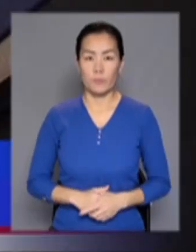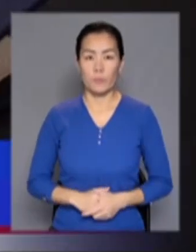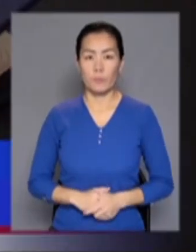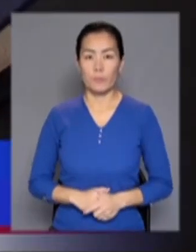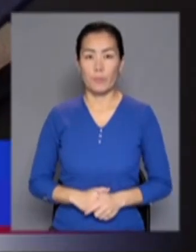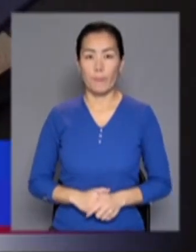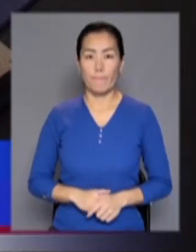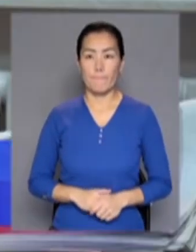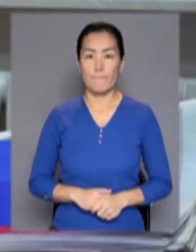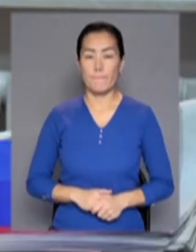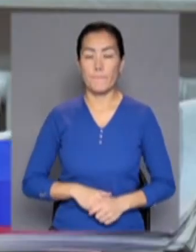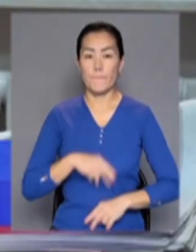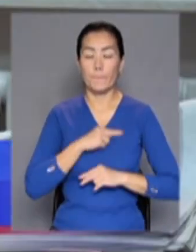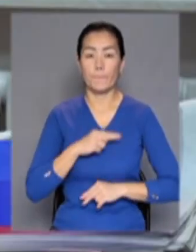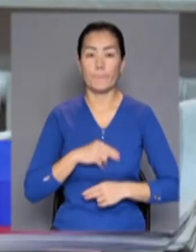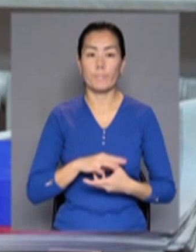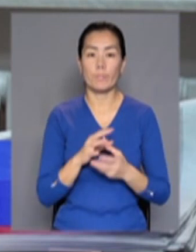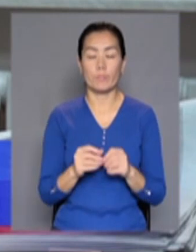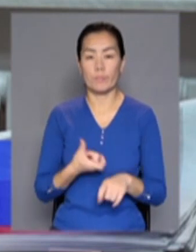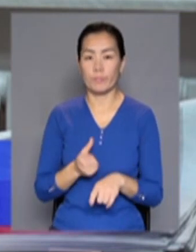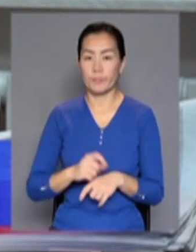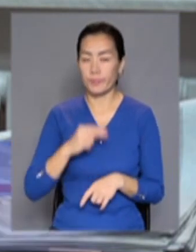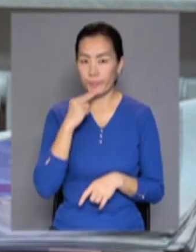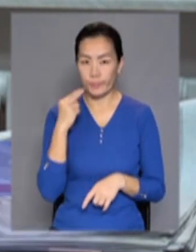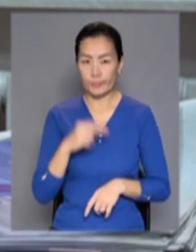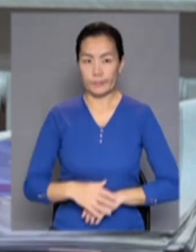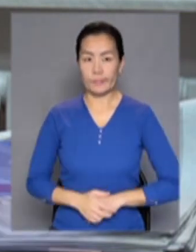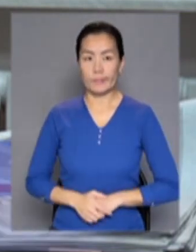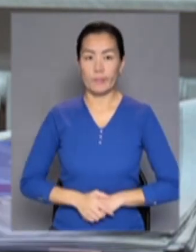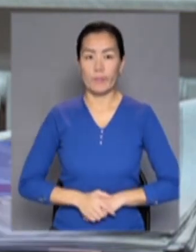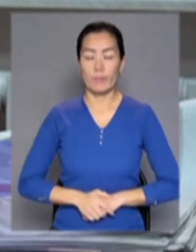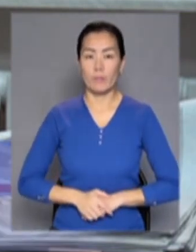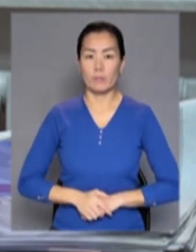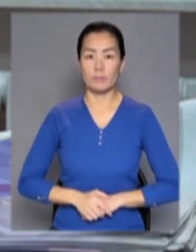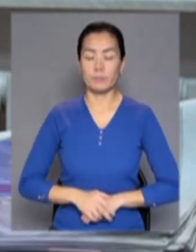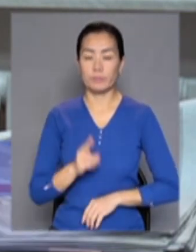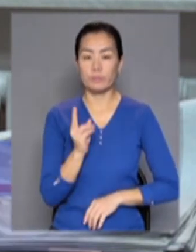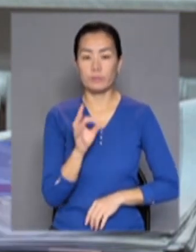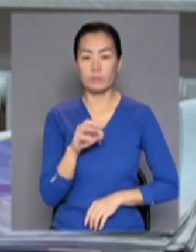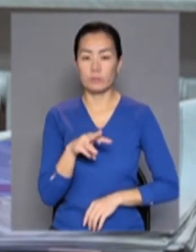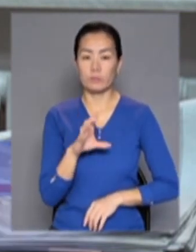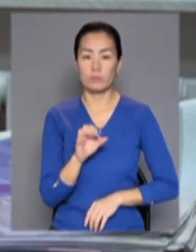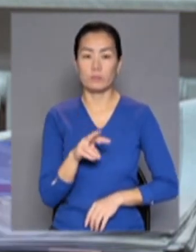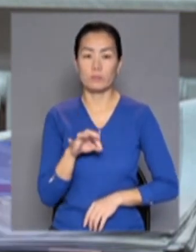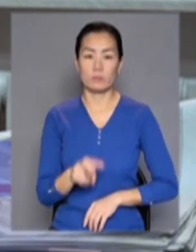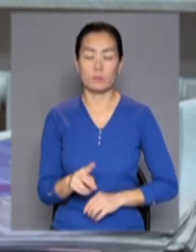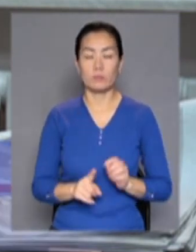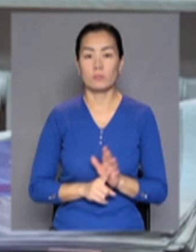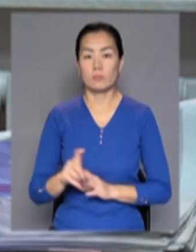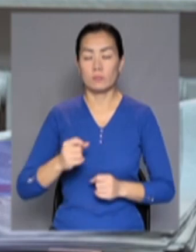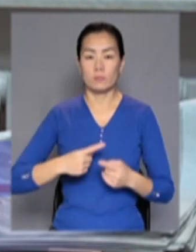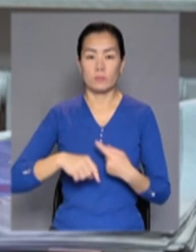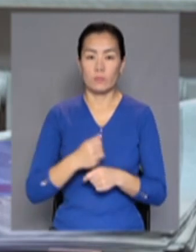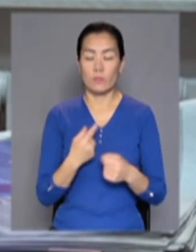енді еңбегі өте зор. Кәсіподақтар саласында комсомолдан бастап, басшылық кәсіподақтар